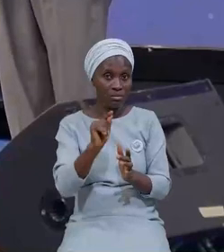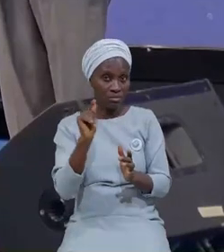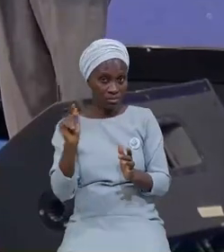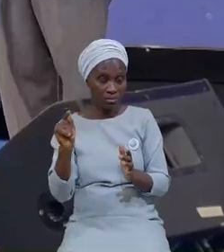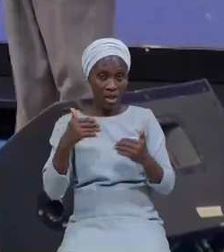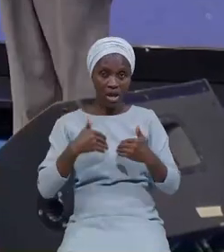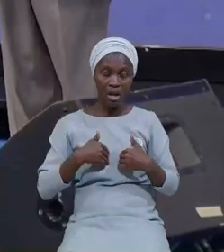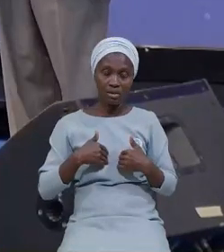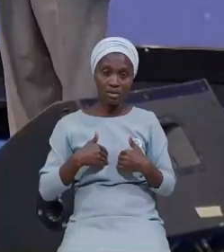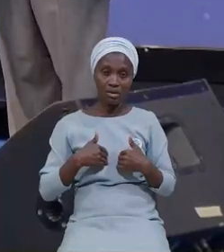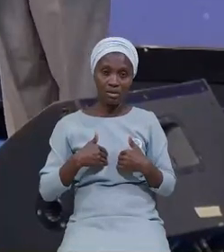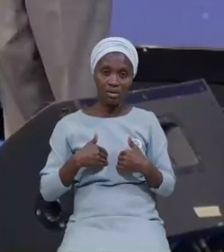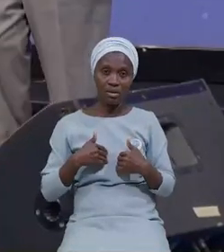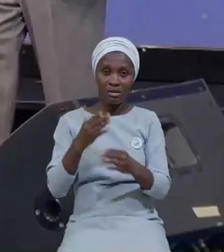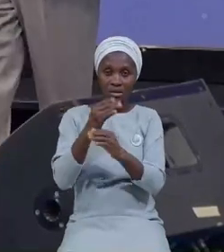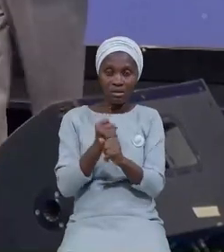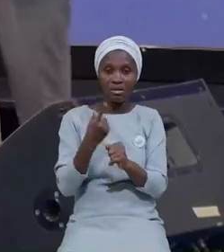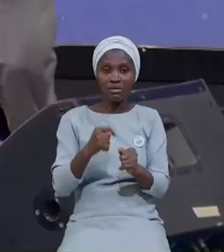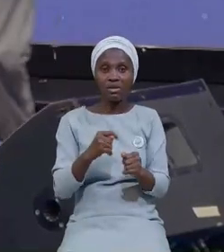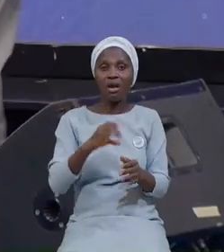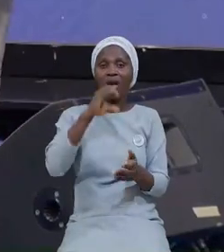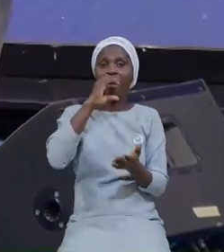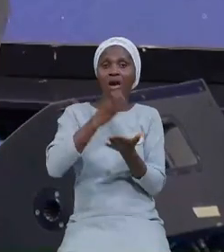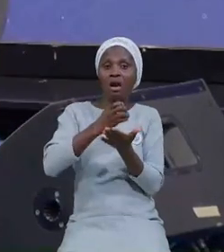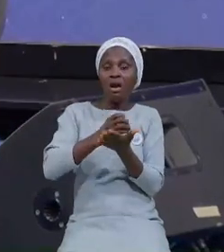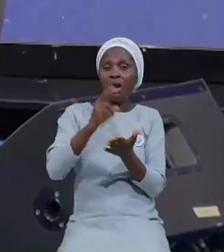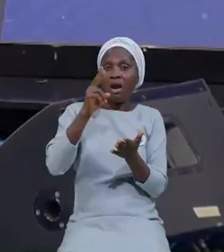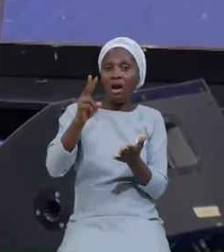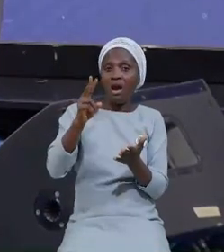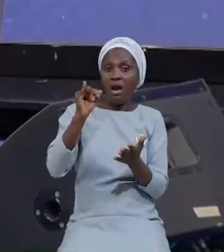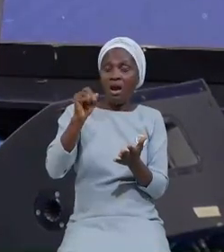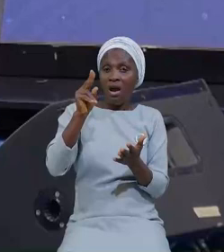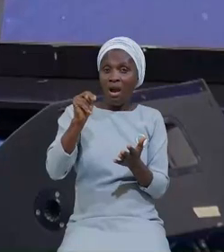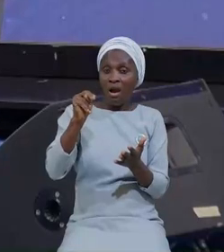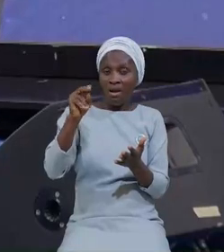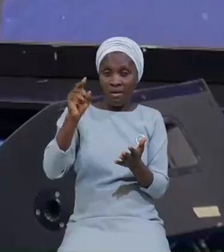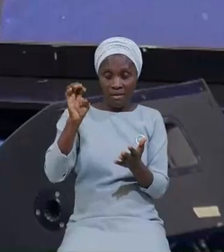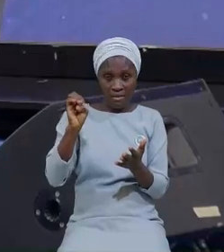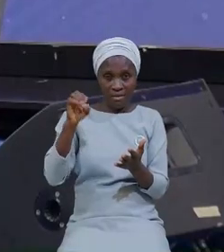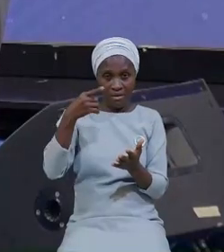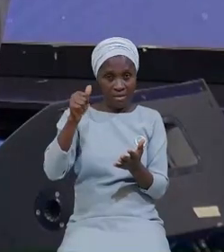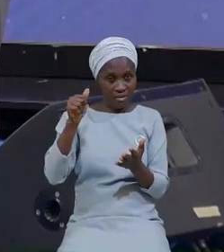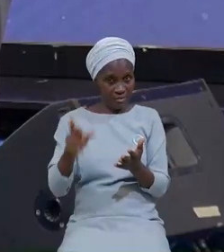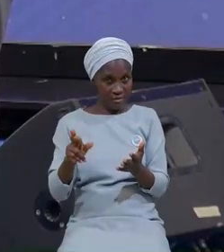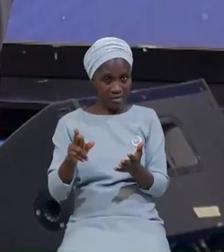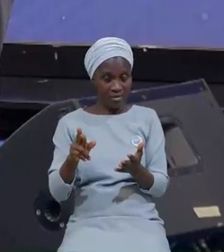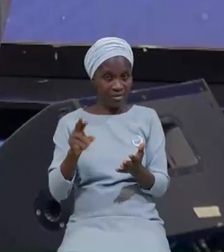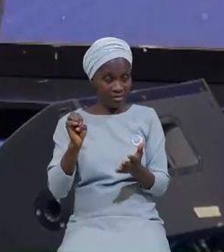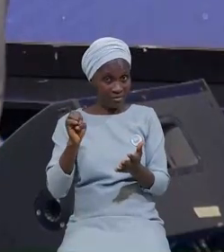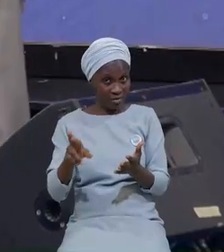pris le vinaigre et dit tout est